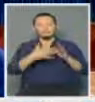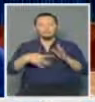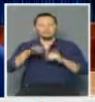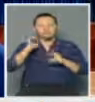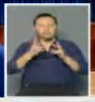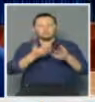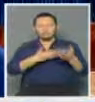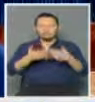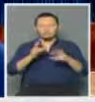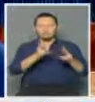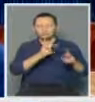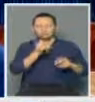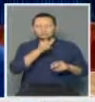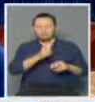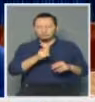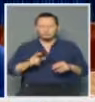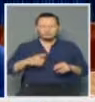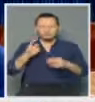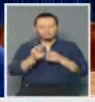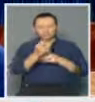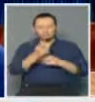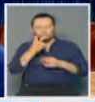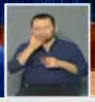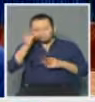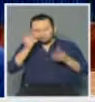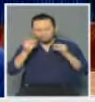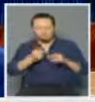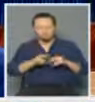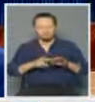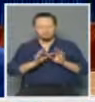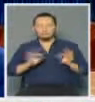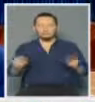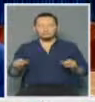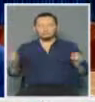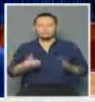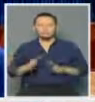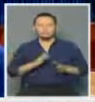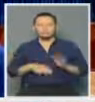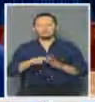пообщаться с ними, потанцевать, взять мастер-классы. И это очень классно для развития города.